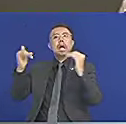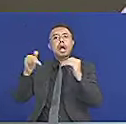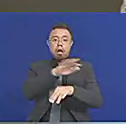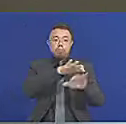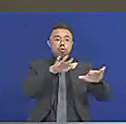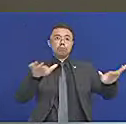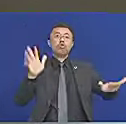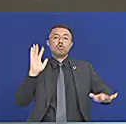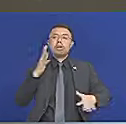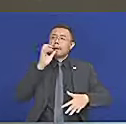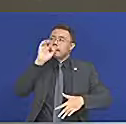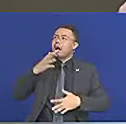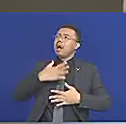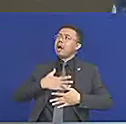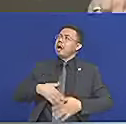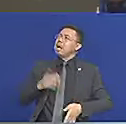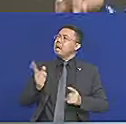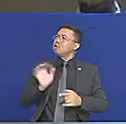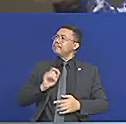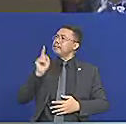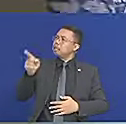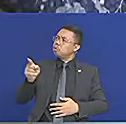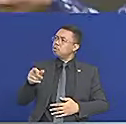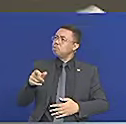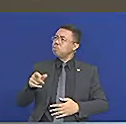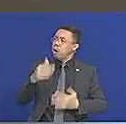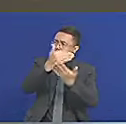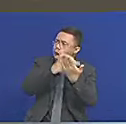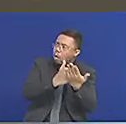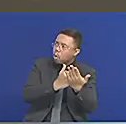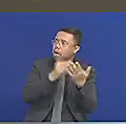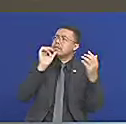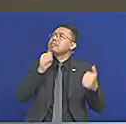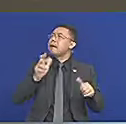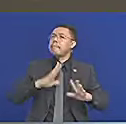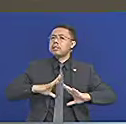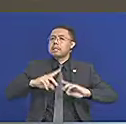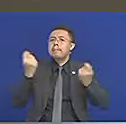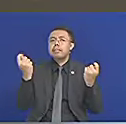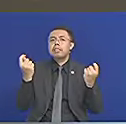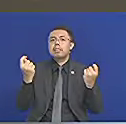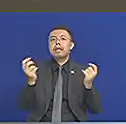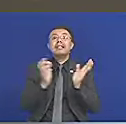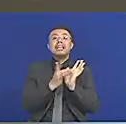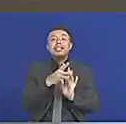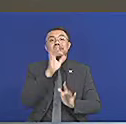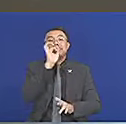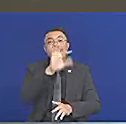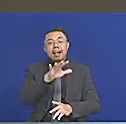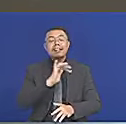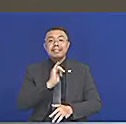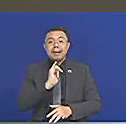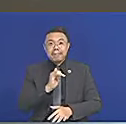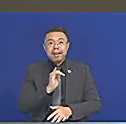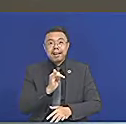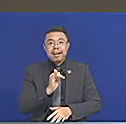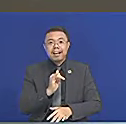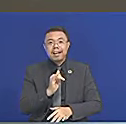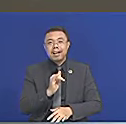sudah mengeluh, jika demikian siapa yang diselamatkan. Dan Yesus pun juga berkata,